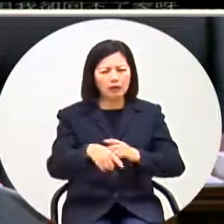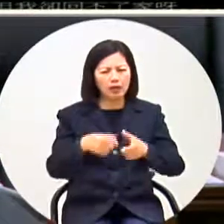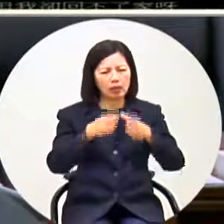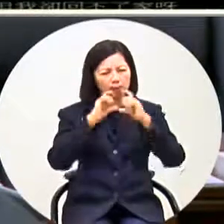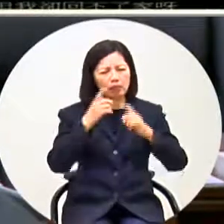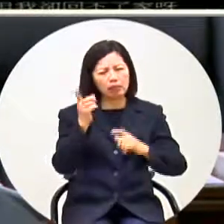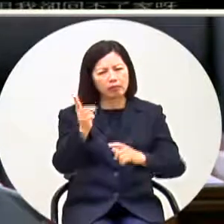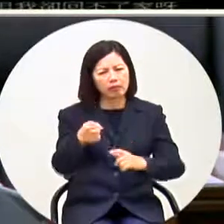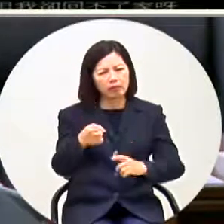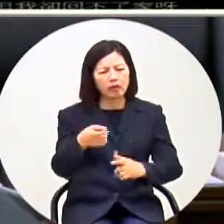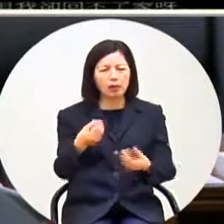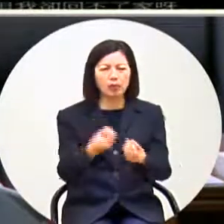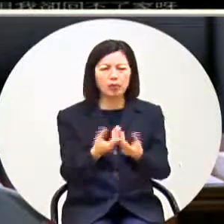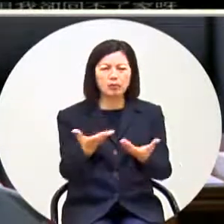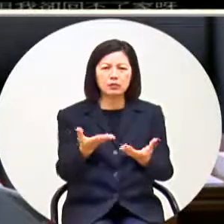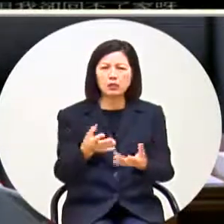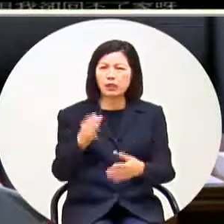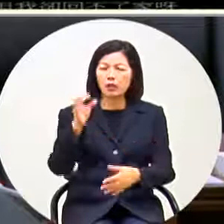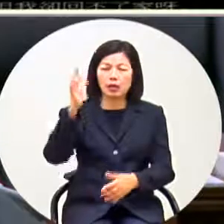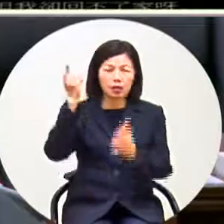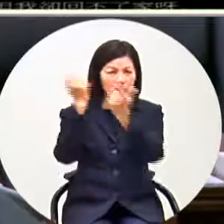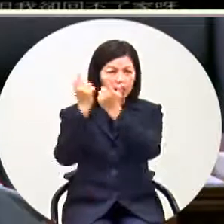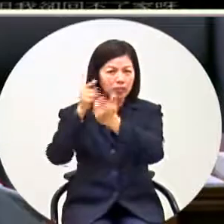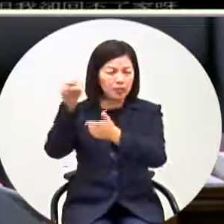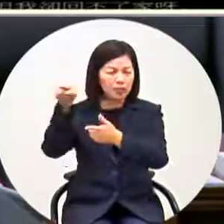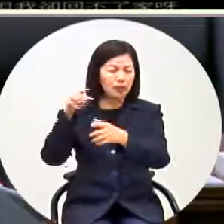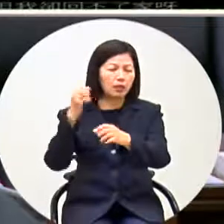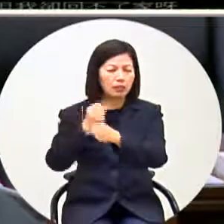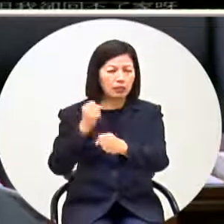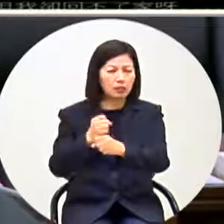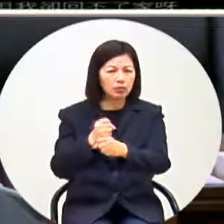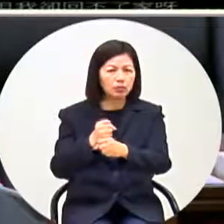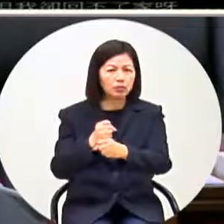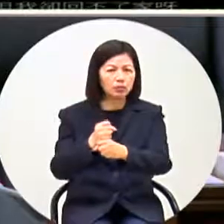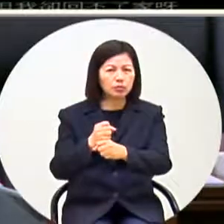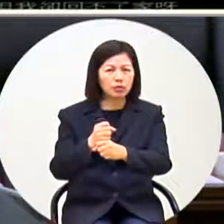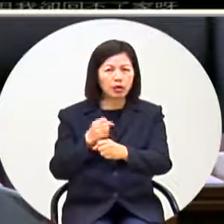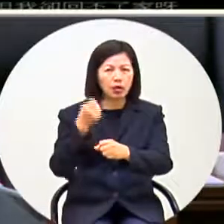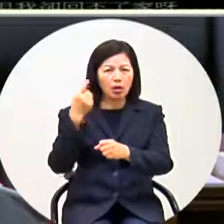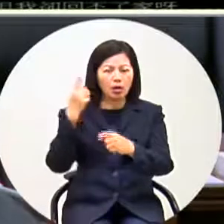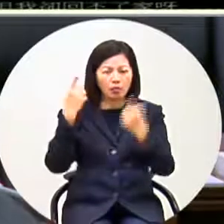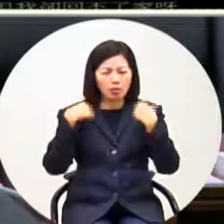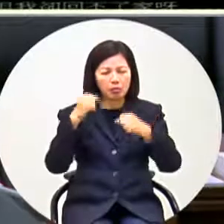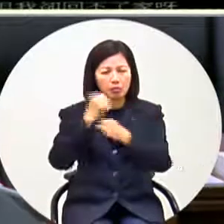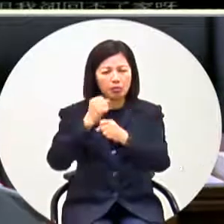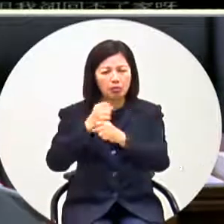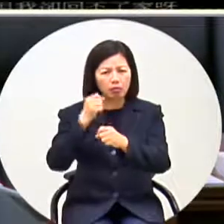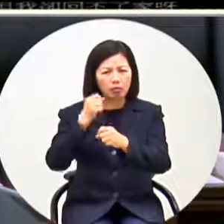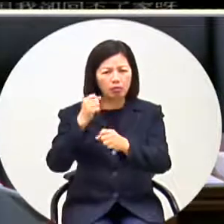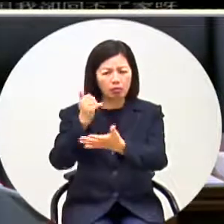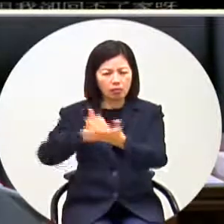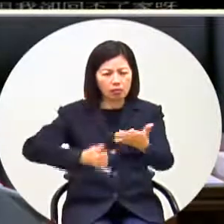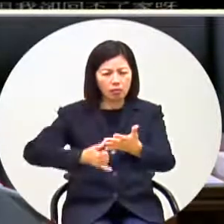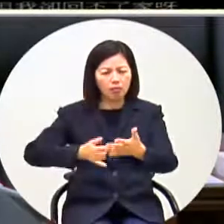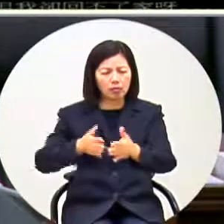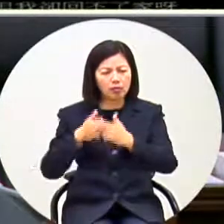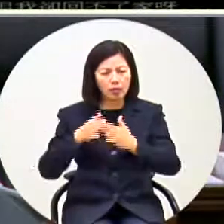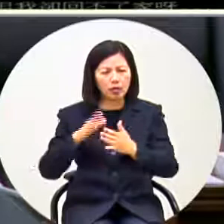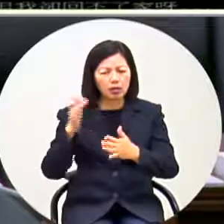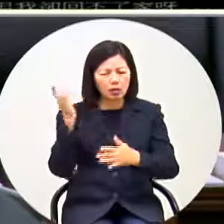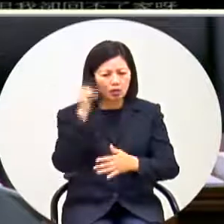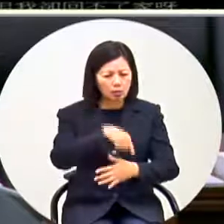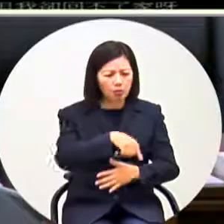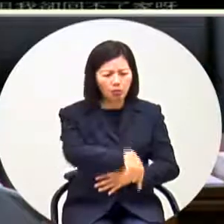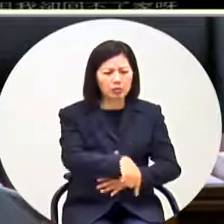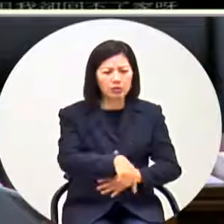作，他本来想把工作辞掉，想回来，但是。他投履历，